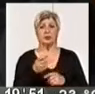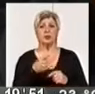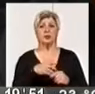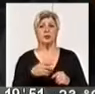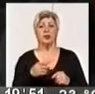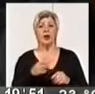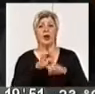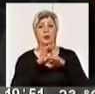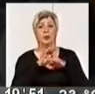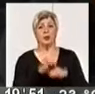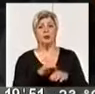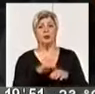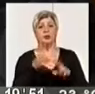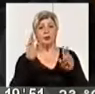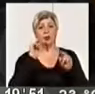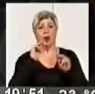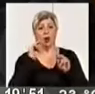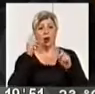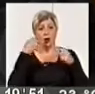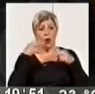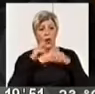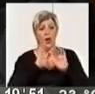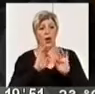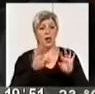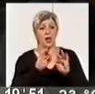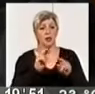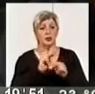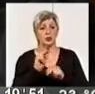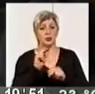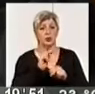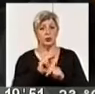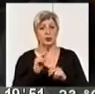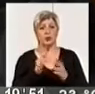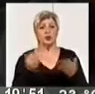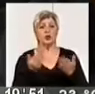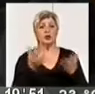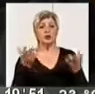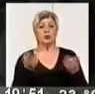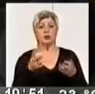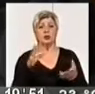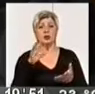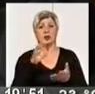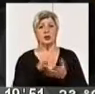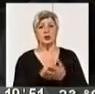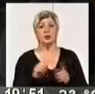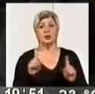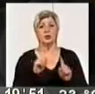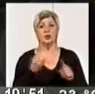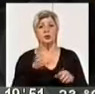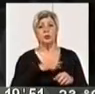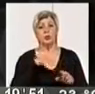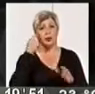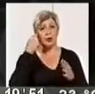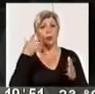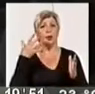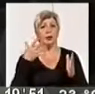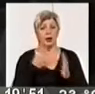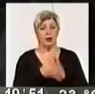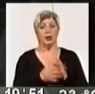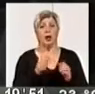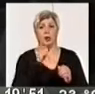есть проводим инструктаж, где инструктируем людей, с чем надо заниматься. Чтобы было понятно, в прошлом